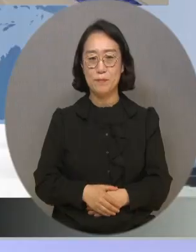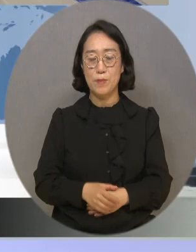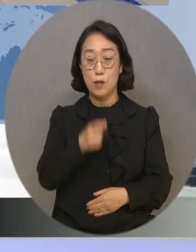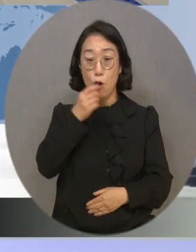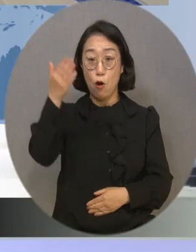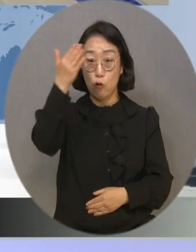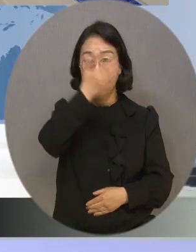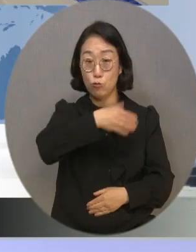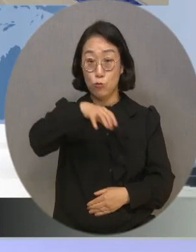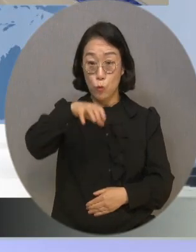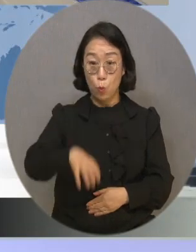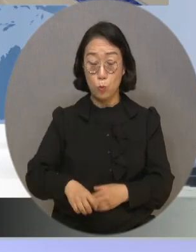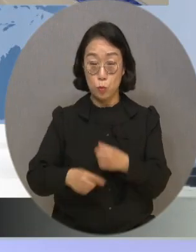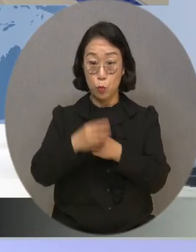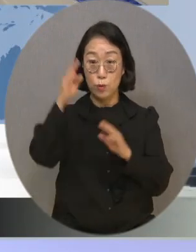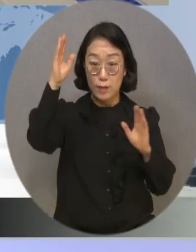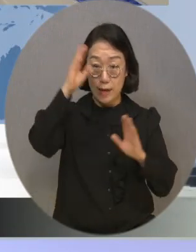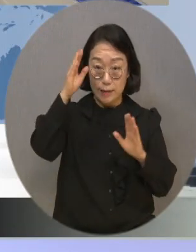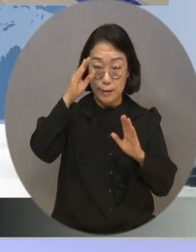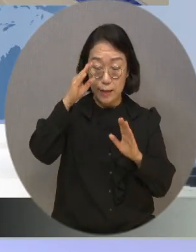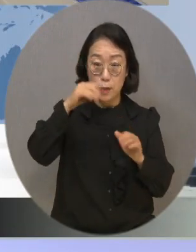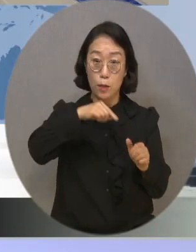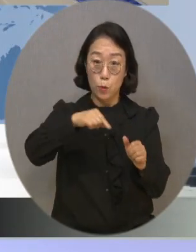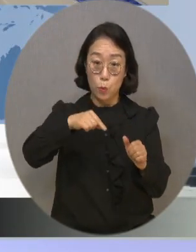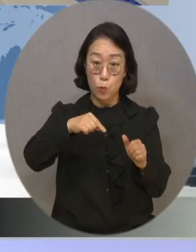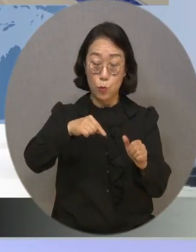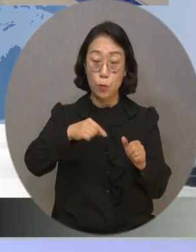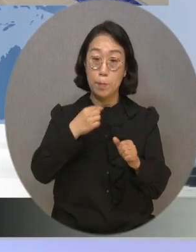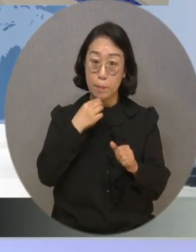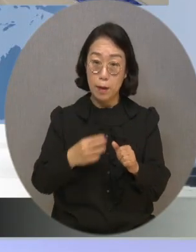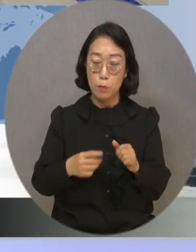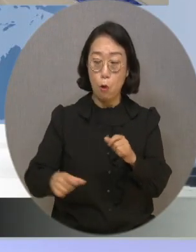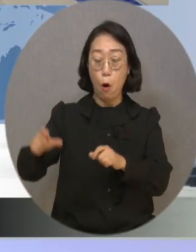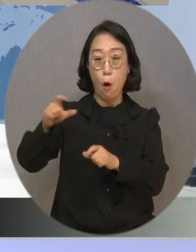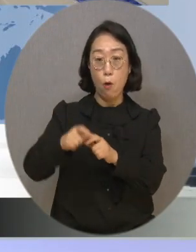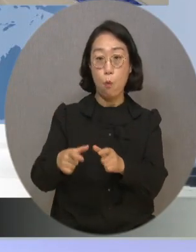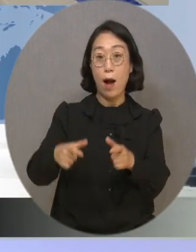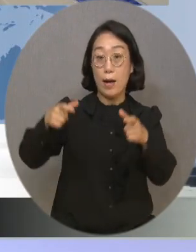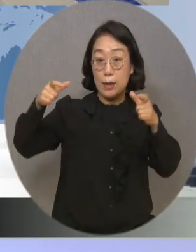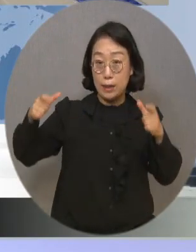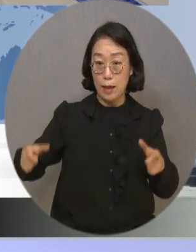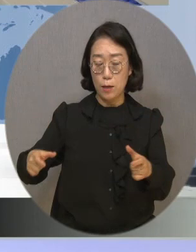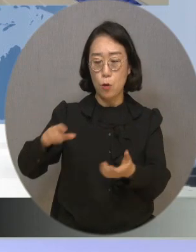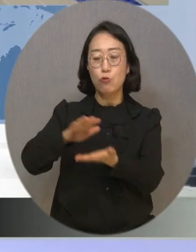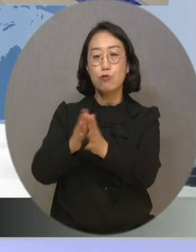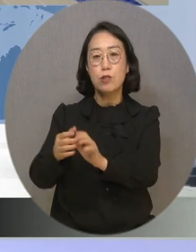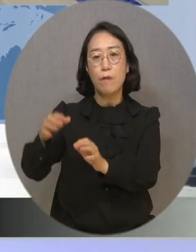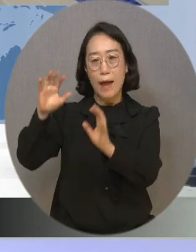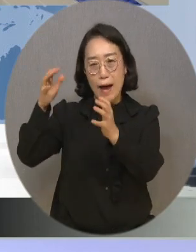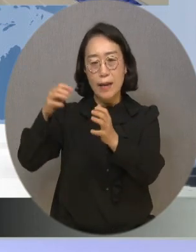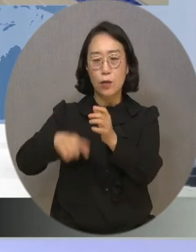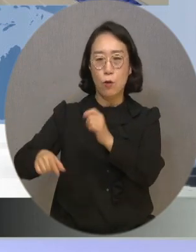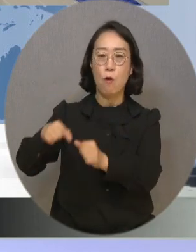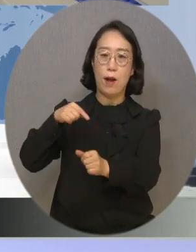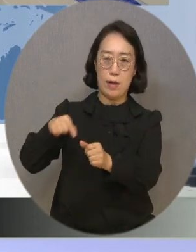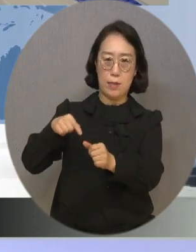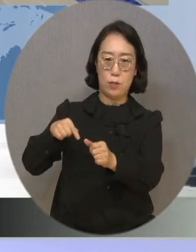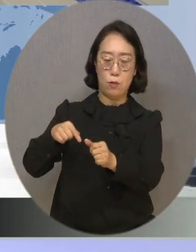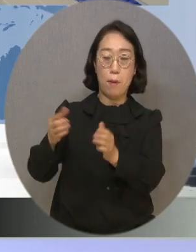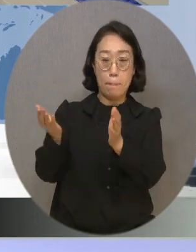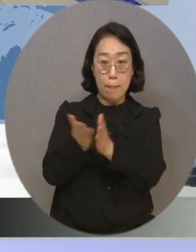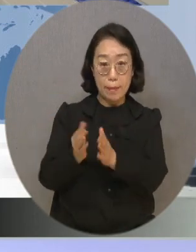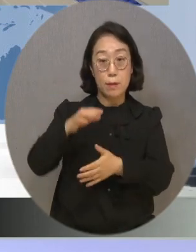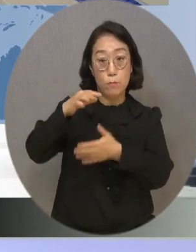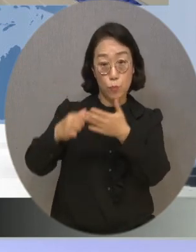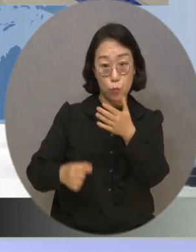전남 여수시는 초등학생을 대상으로 하던 생존 수영 교육을 유아까지 확대해 운영합니다. 유아를 위한 맞춤형